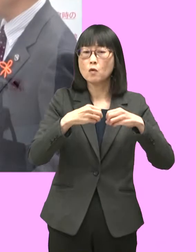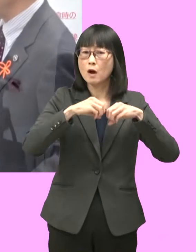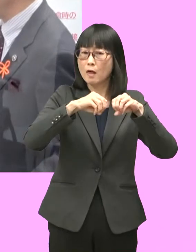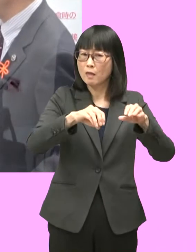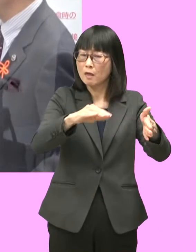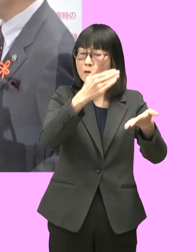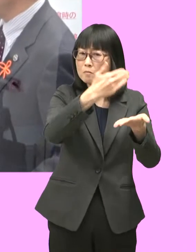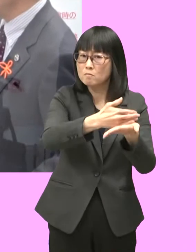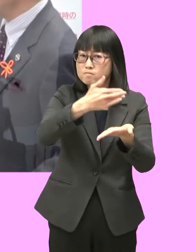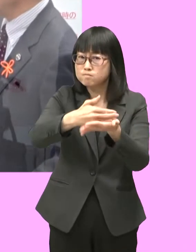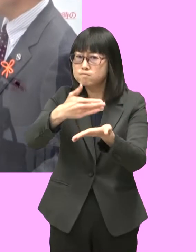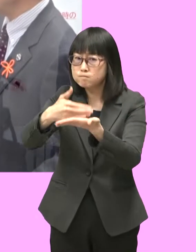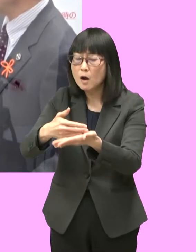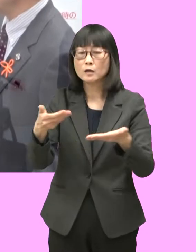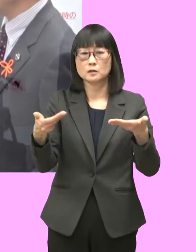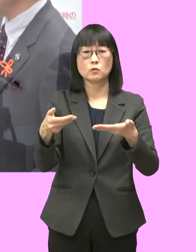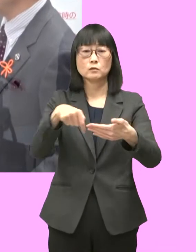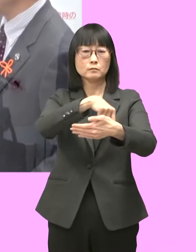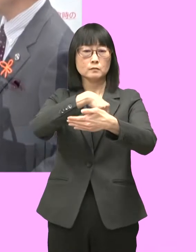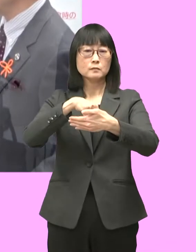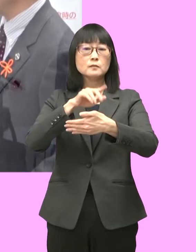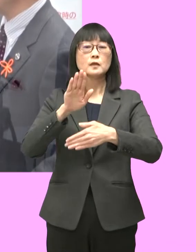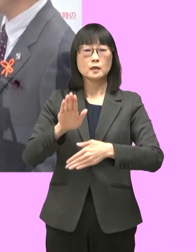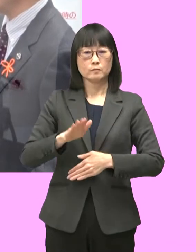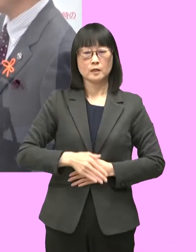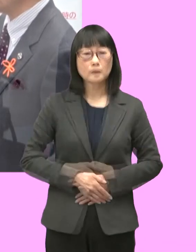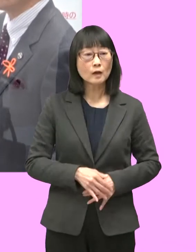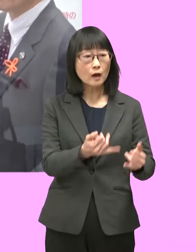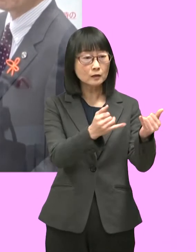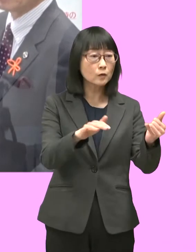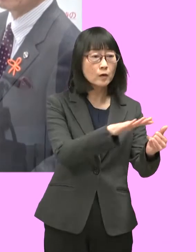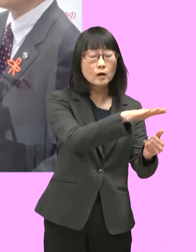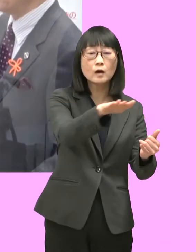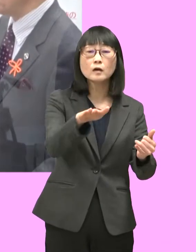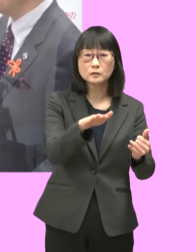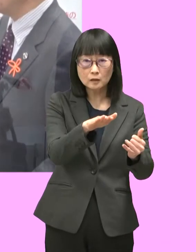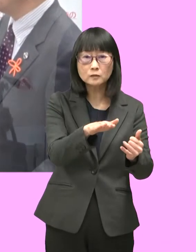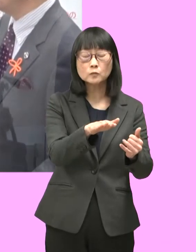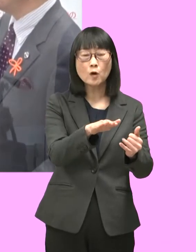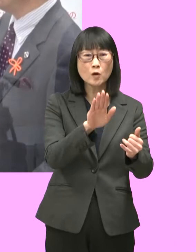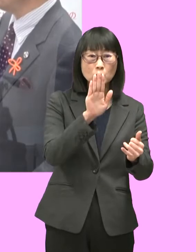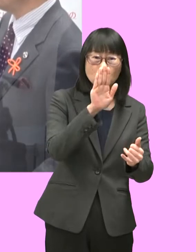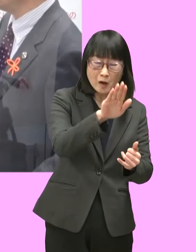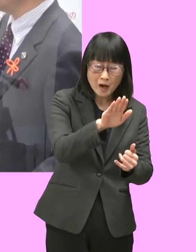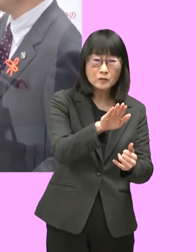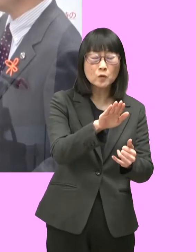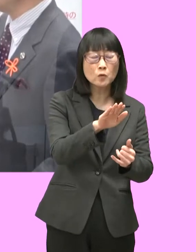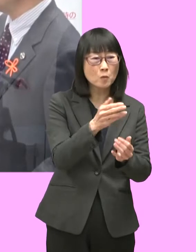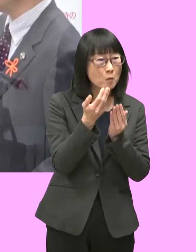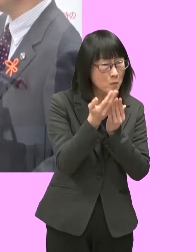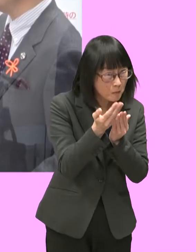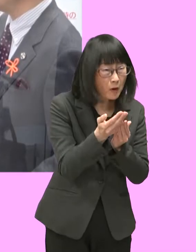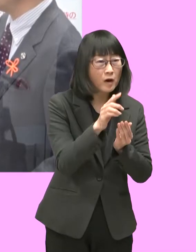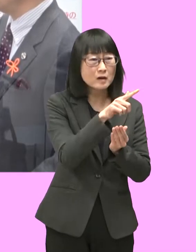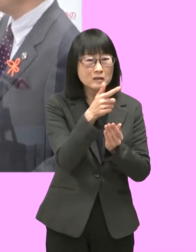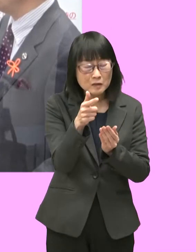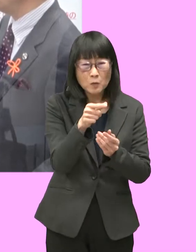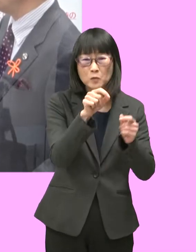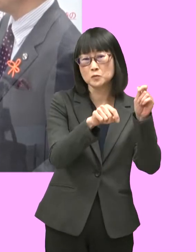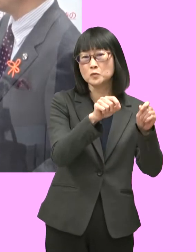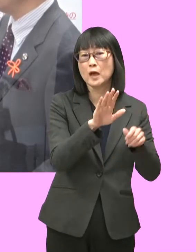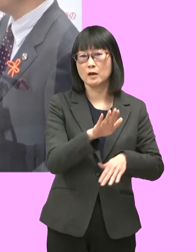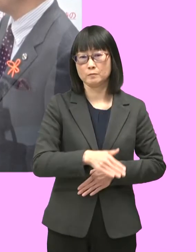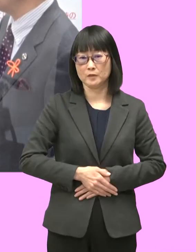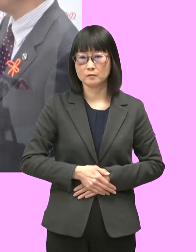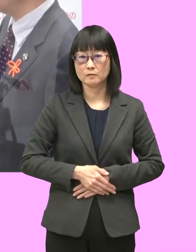になるわけです。そして当然この人たちにもその後のフォローアップが出てまいります。それから入院措置に関しては入院調整、